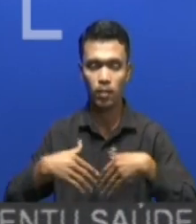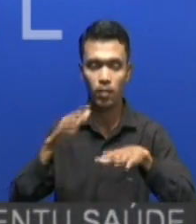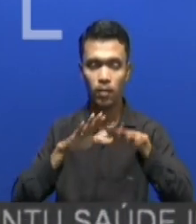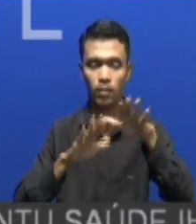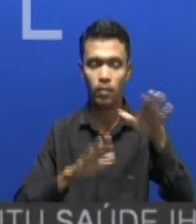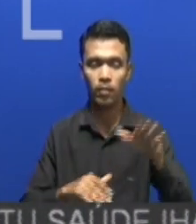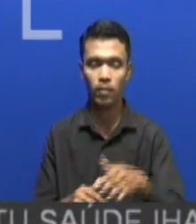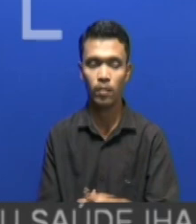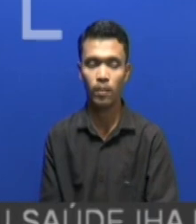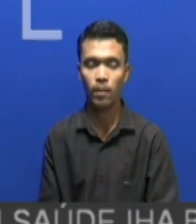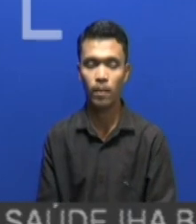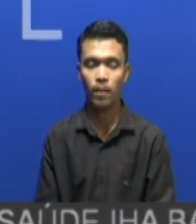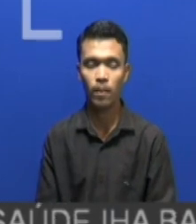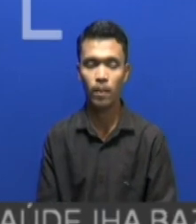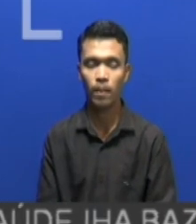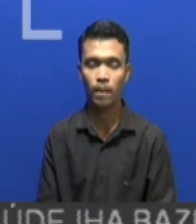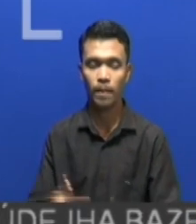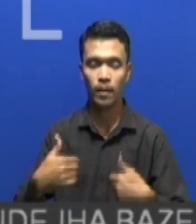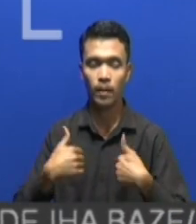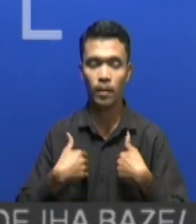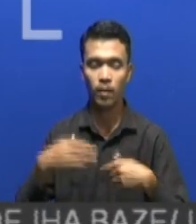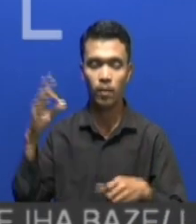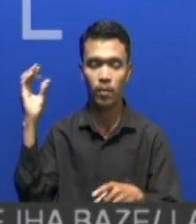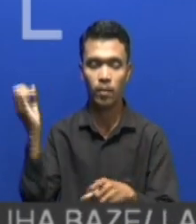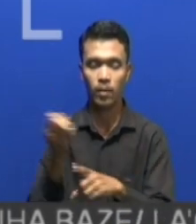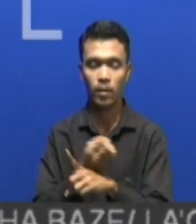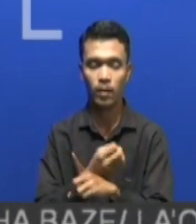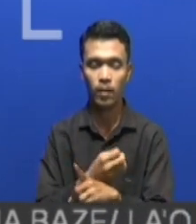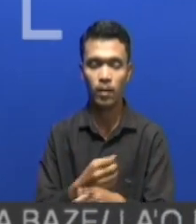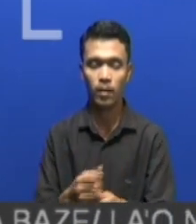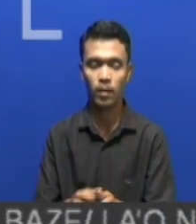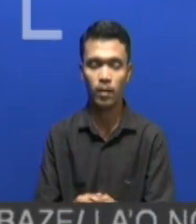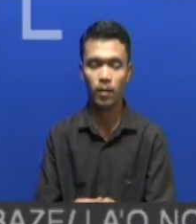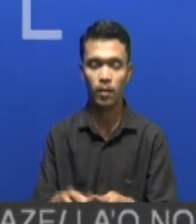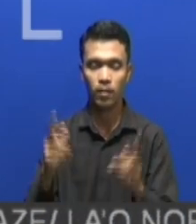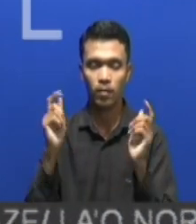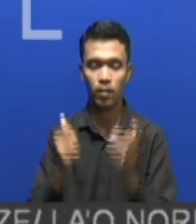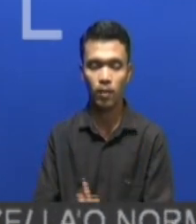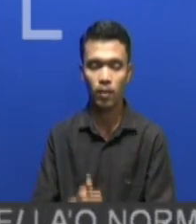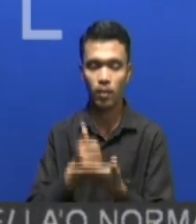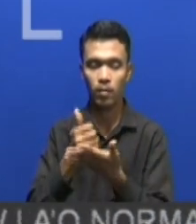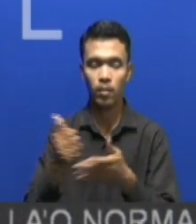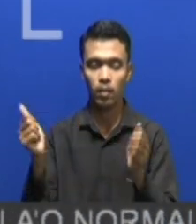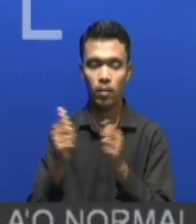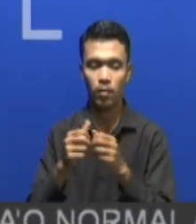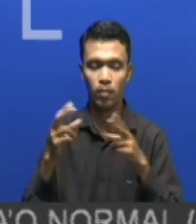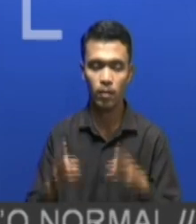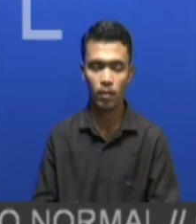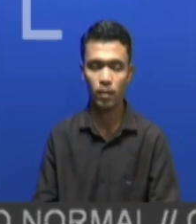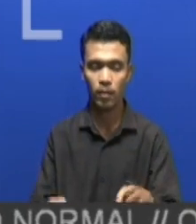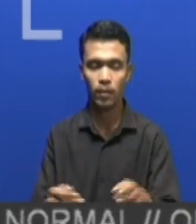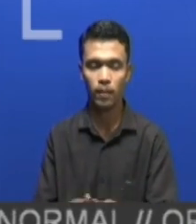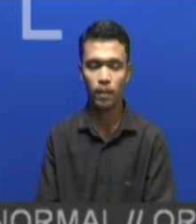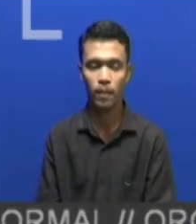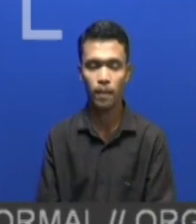remota, iha oportunidade atu hetan triagem ba diagnóstico no tratamento lalais.